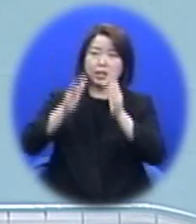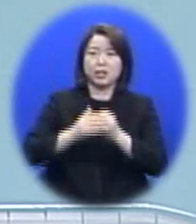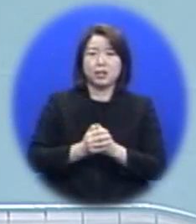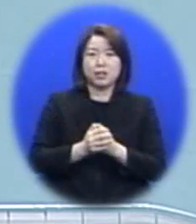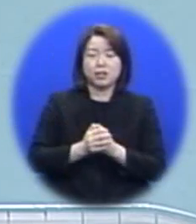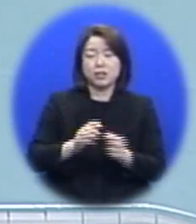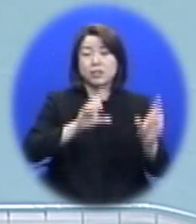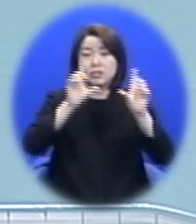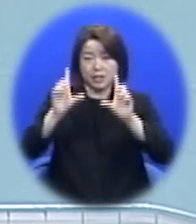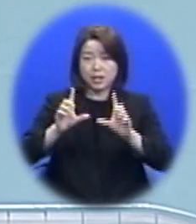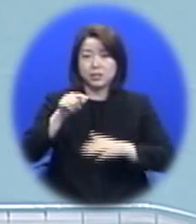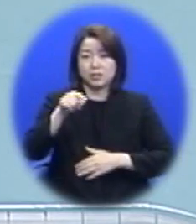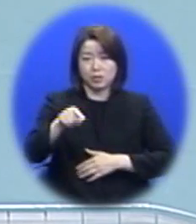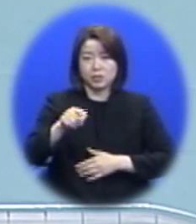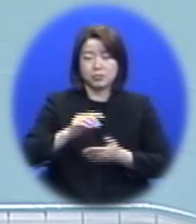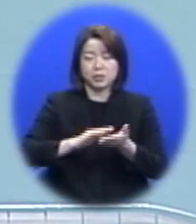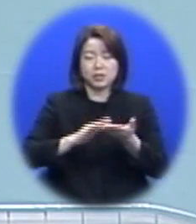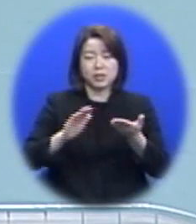사는 거예요.